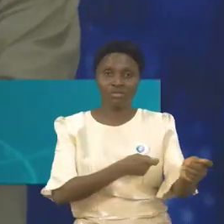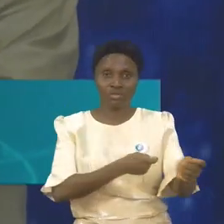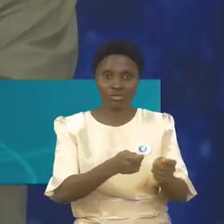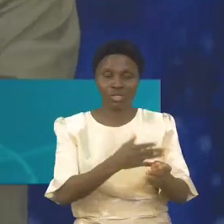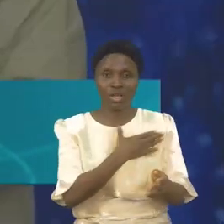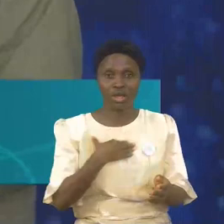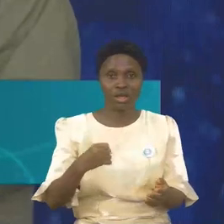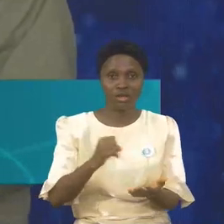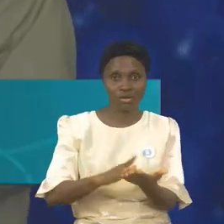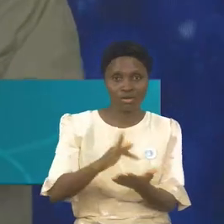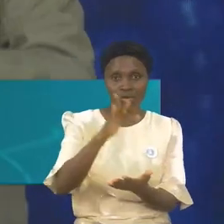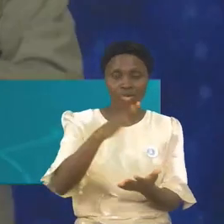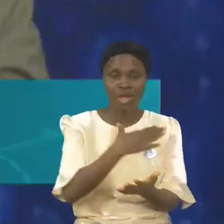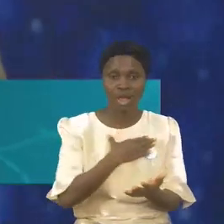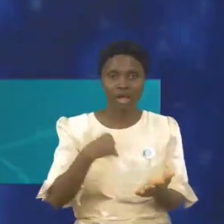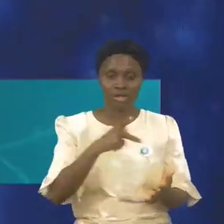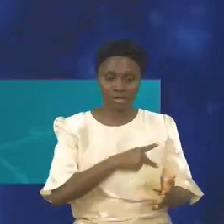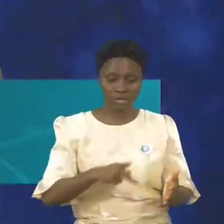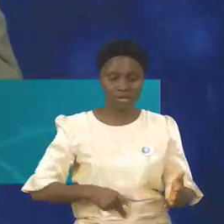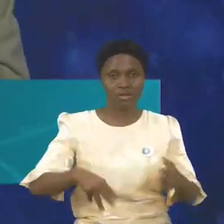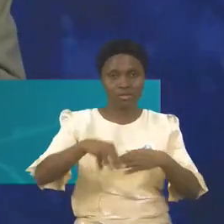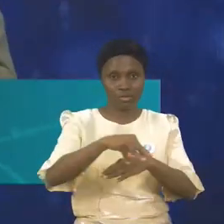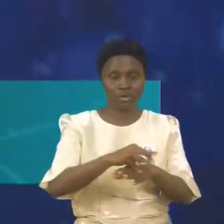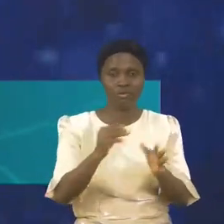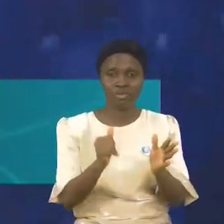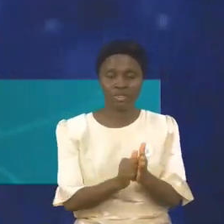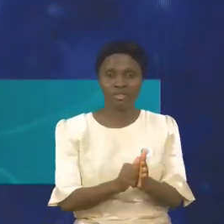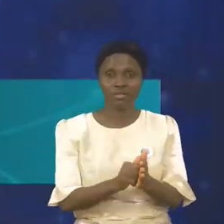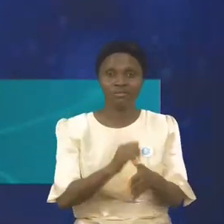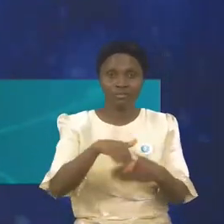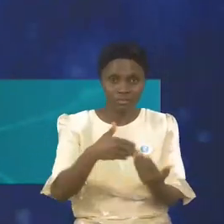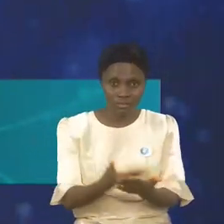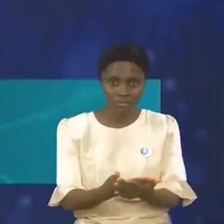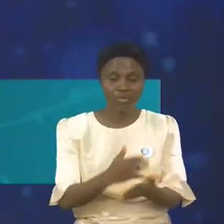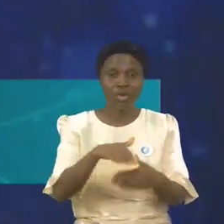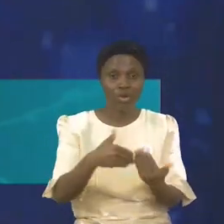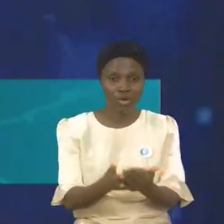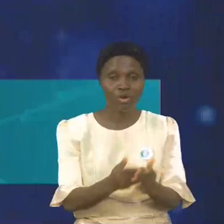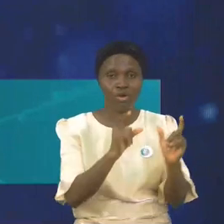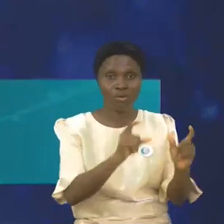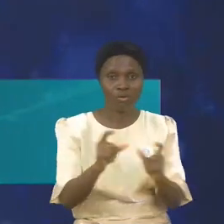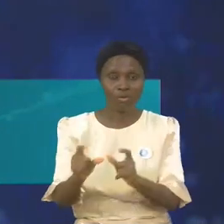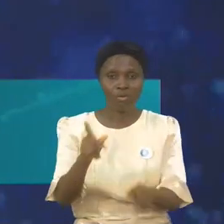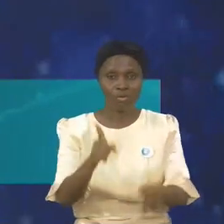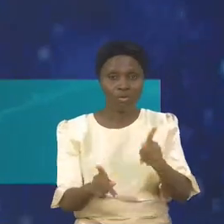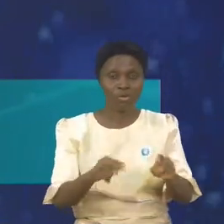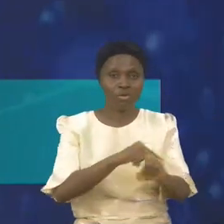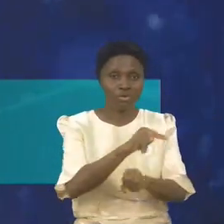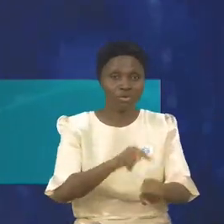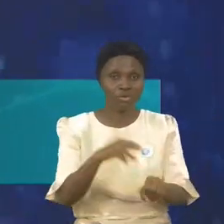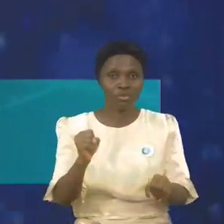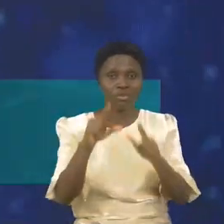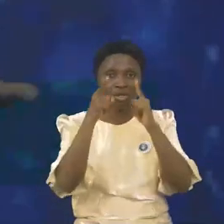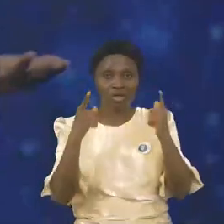prince des Princes on lui donna la domination la gloire et le règne et tous les peuples